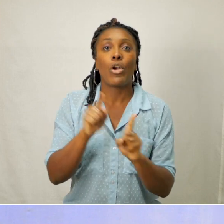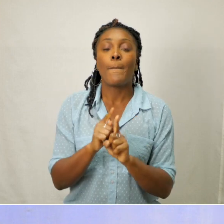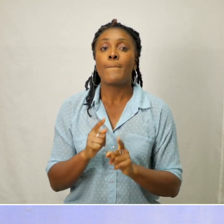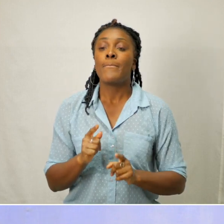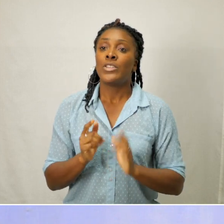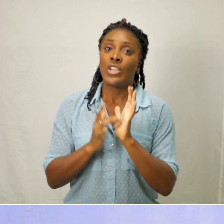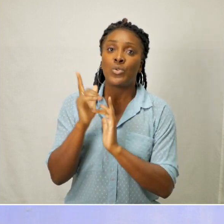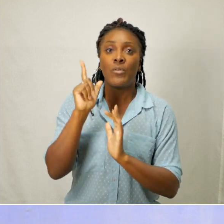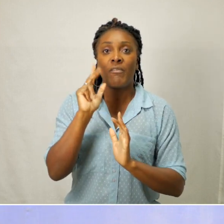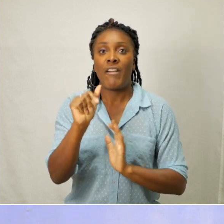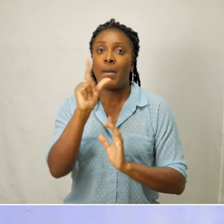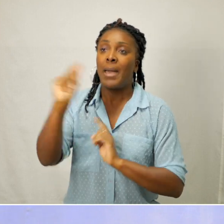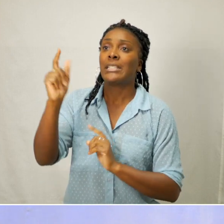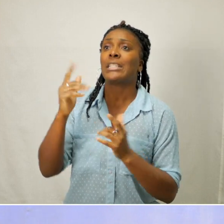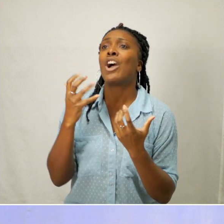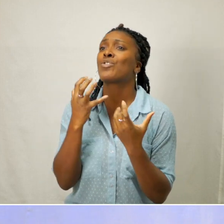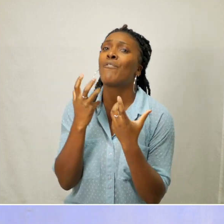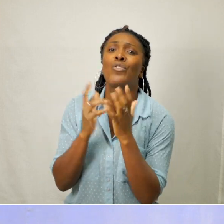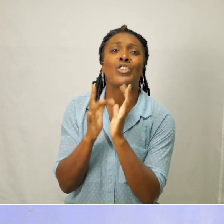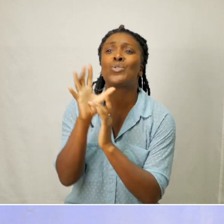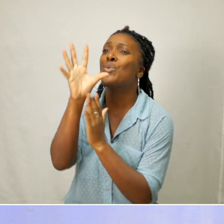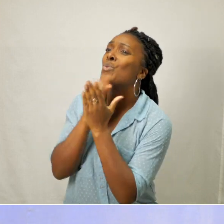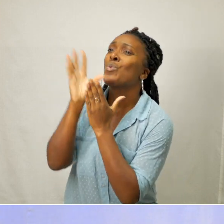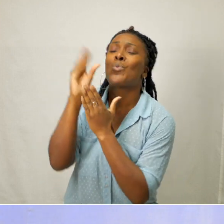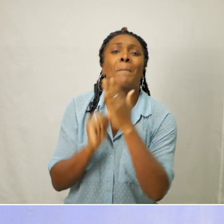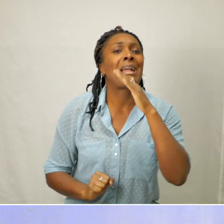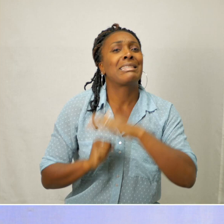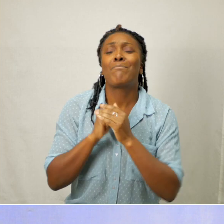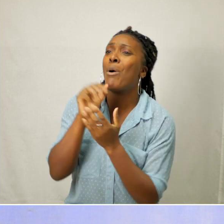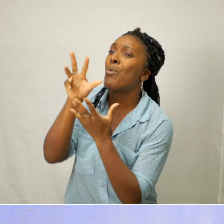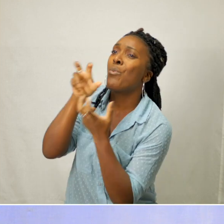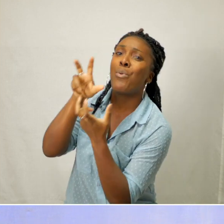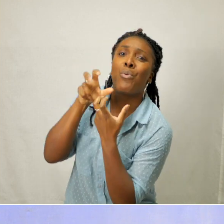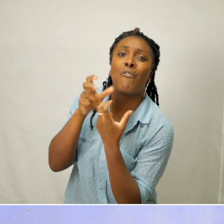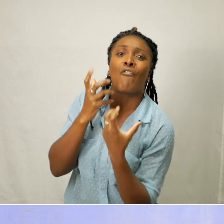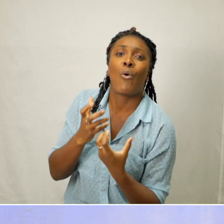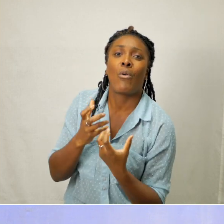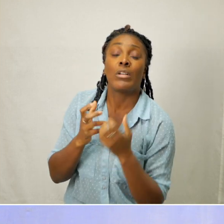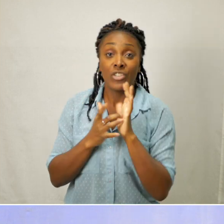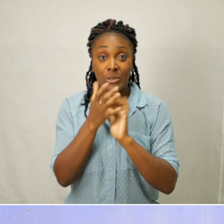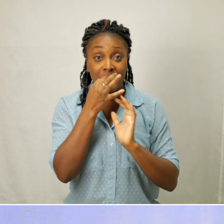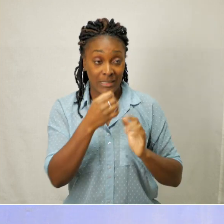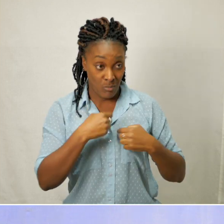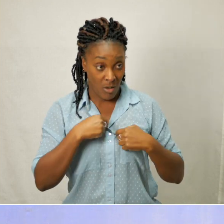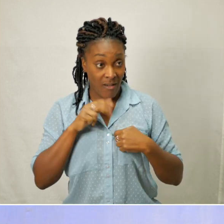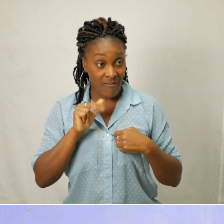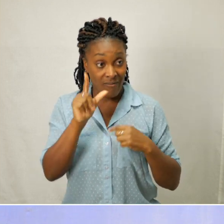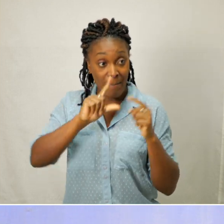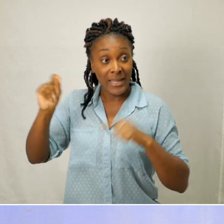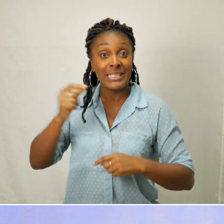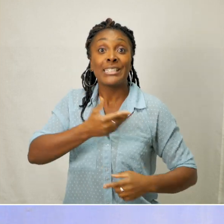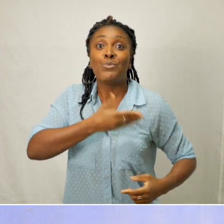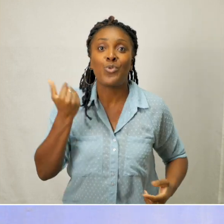d'aspirer à vivre quelque chose d'autre avec lui. Et qu'est-ce que Jésus va dire? Il va dire moi quand je vais partir, ça va être